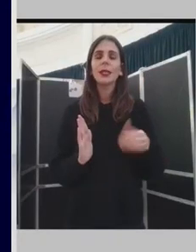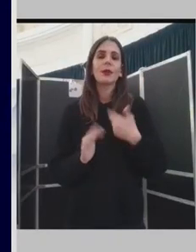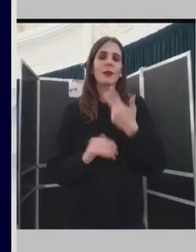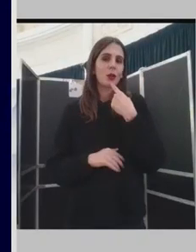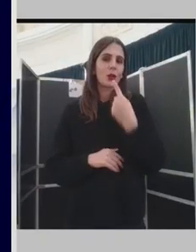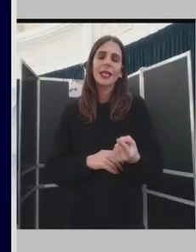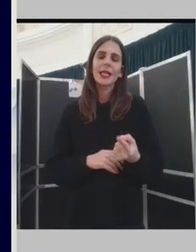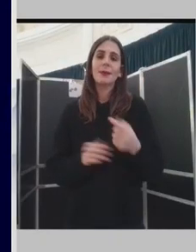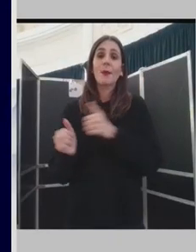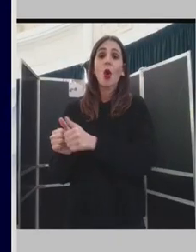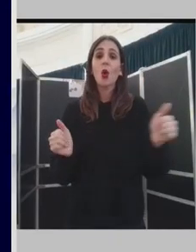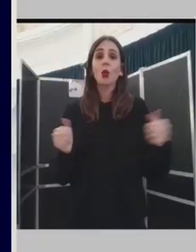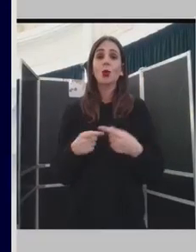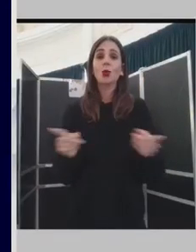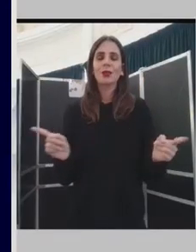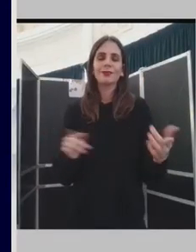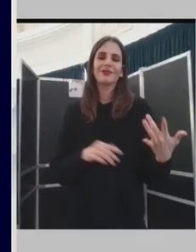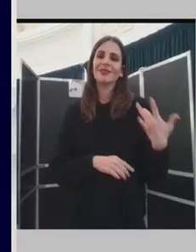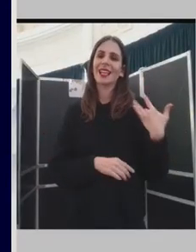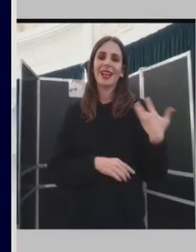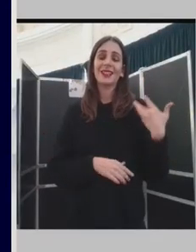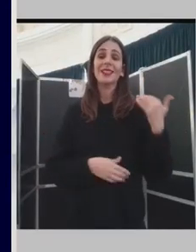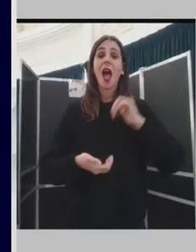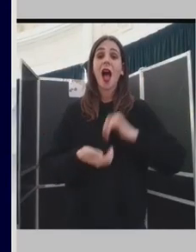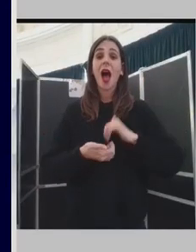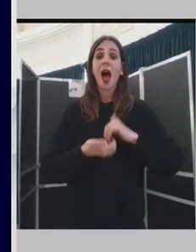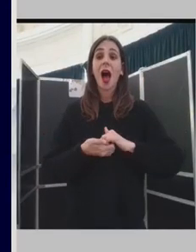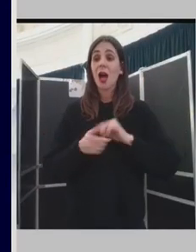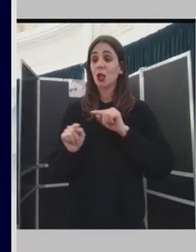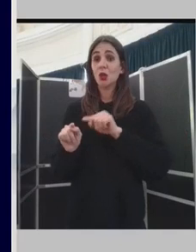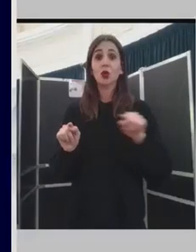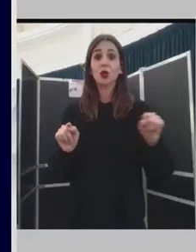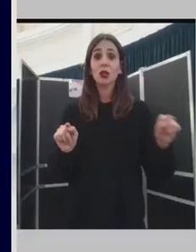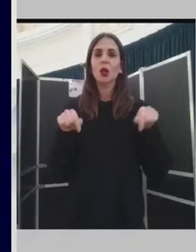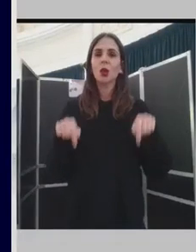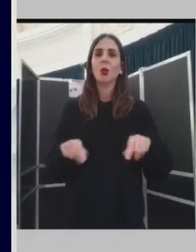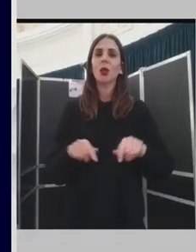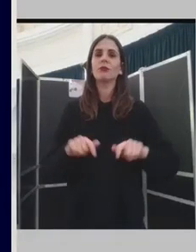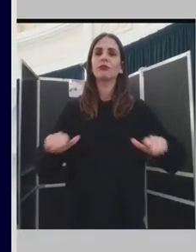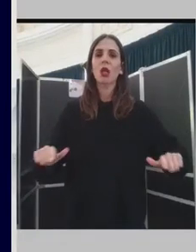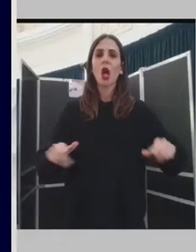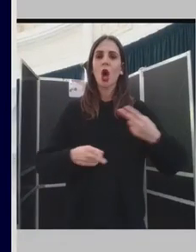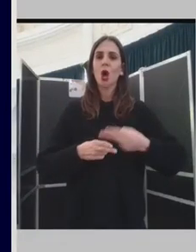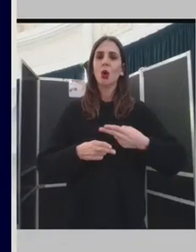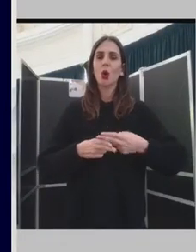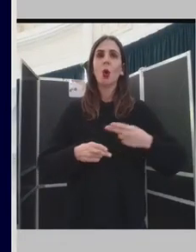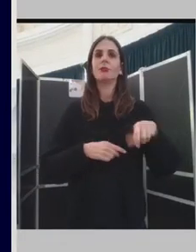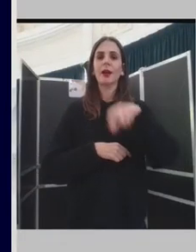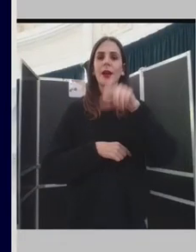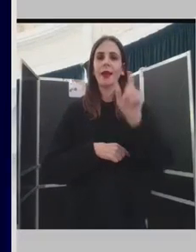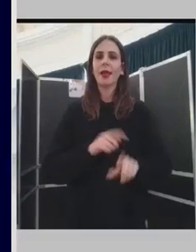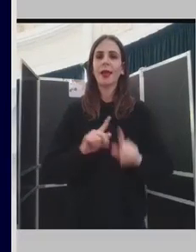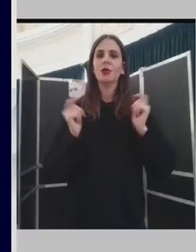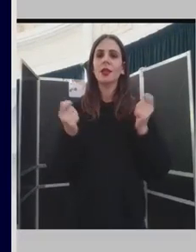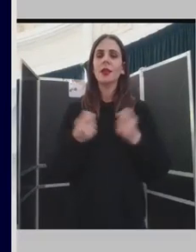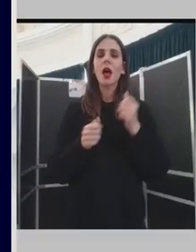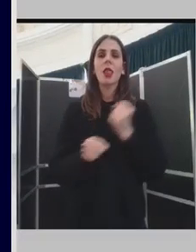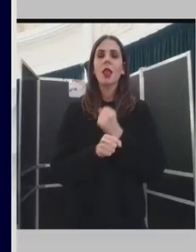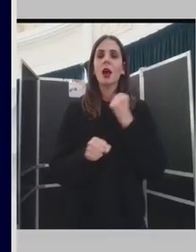ciascuno di voi. Ciascuna associazione ha svolto e svolge a Roma, in Italia, nel nostro territorio, una